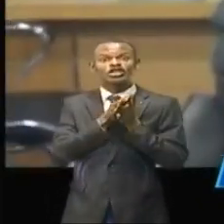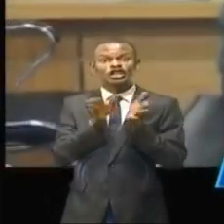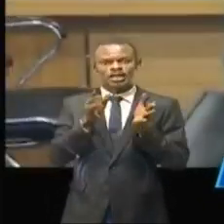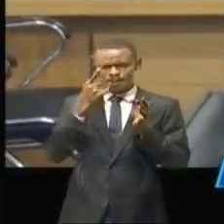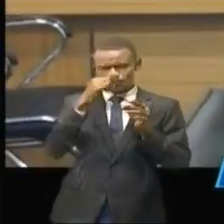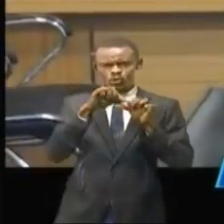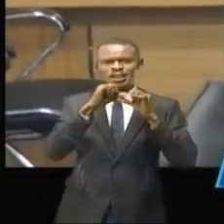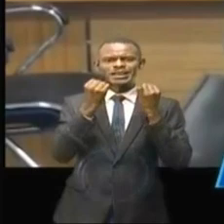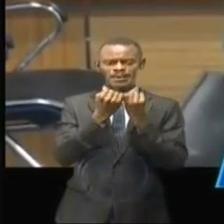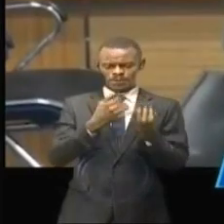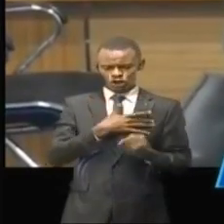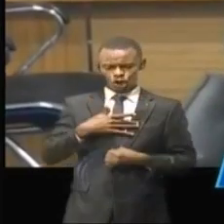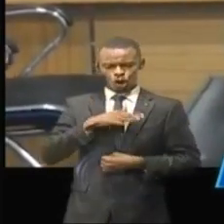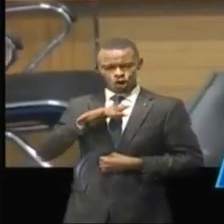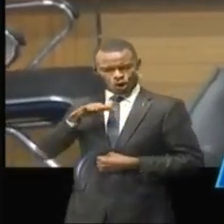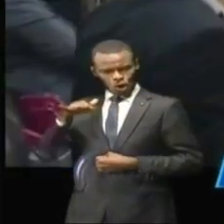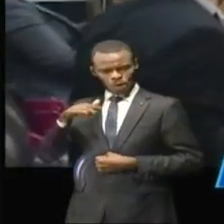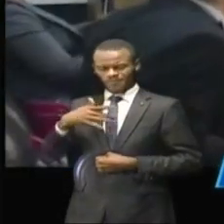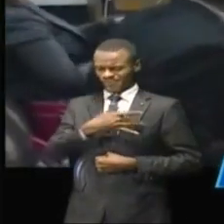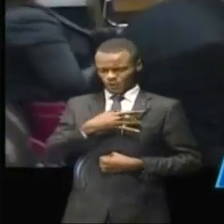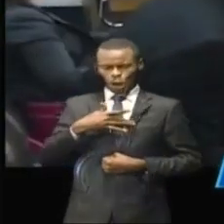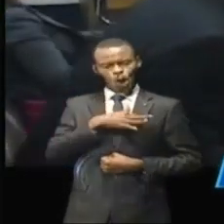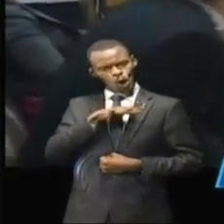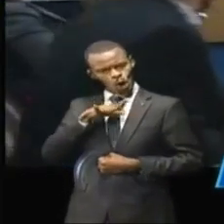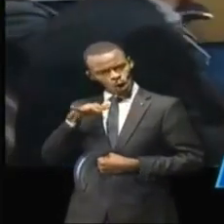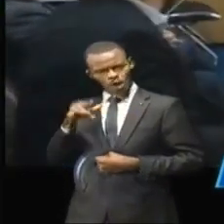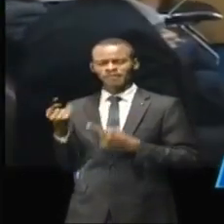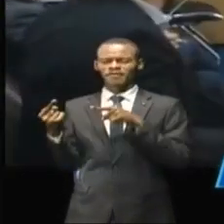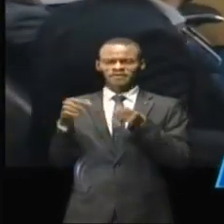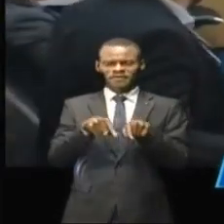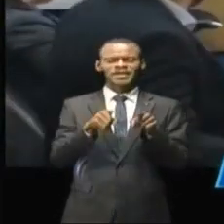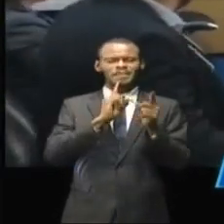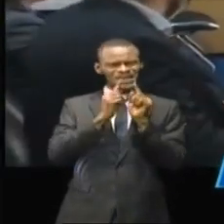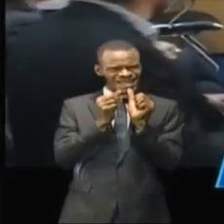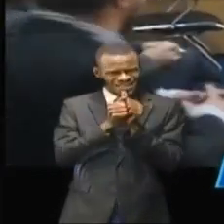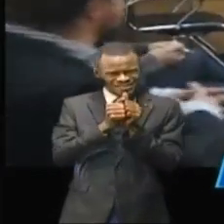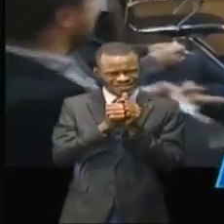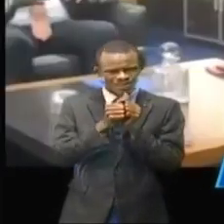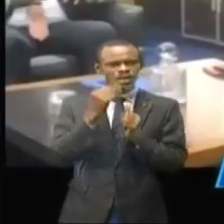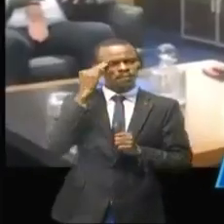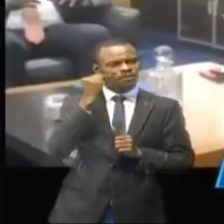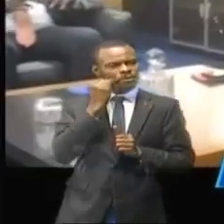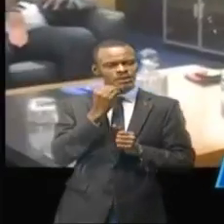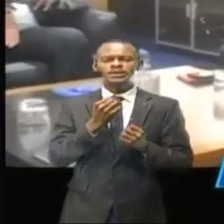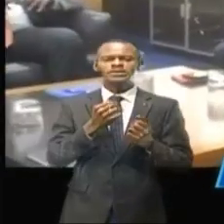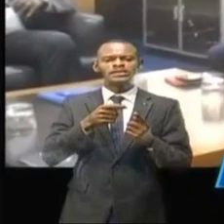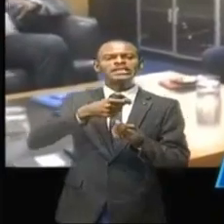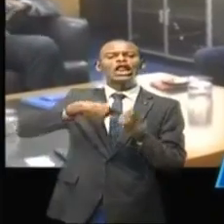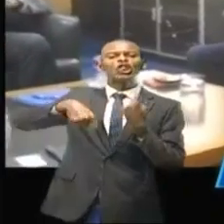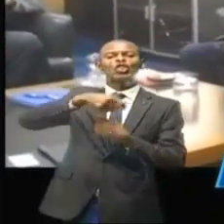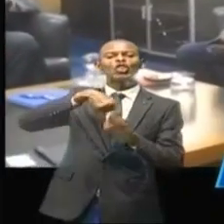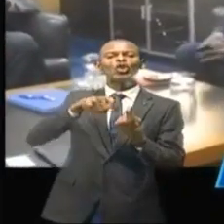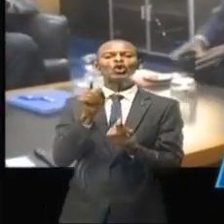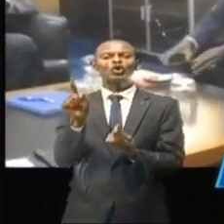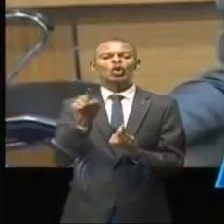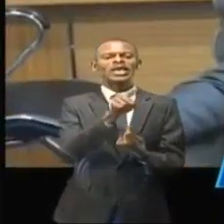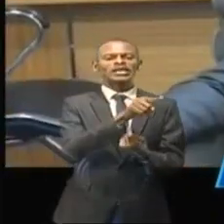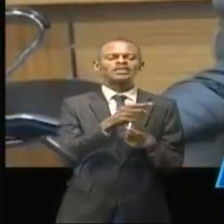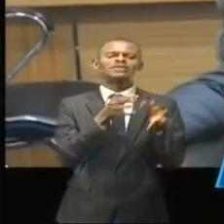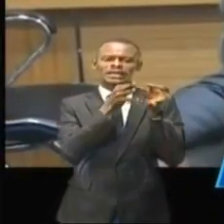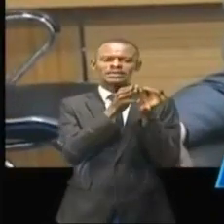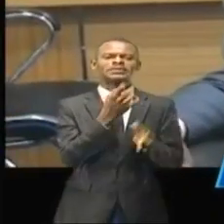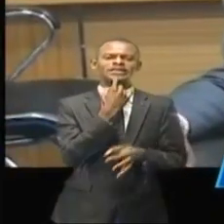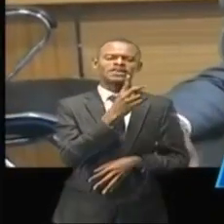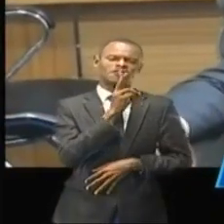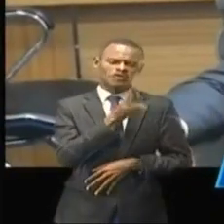BV, Joris Denoker, compte apporter un appui financier matériel pour justement la réhabilitation